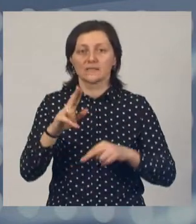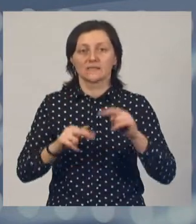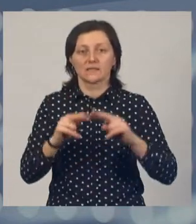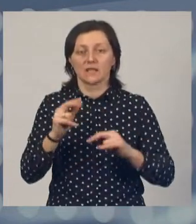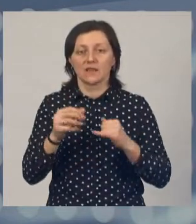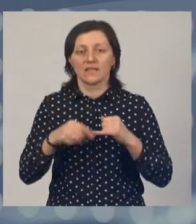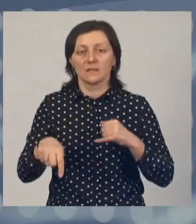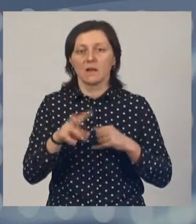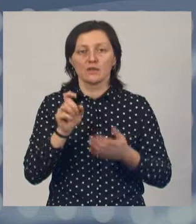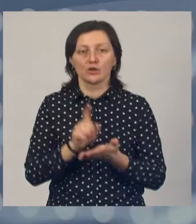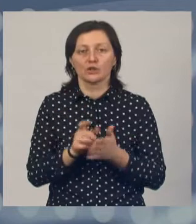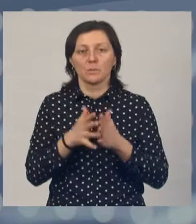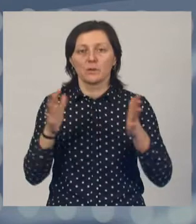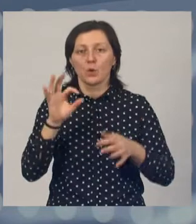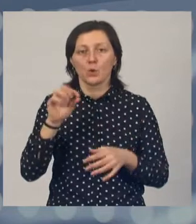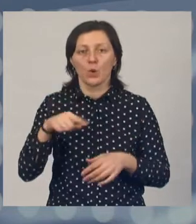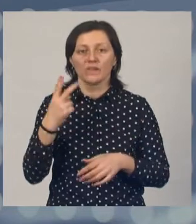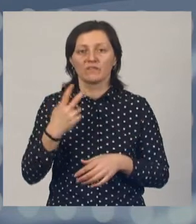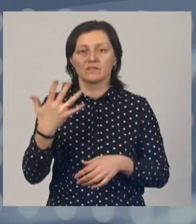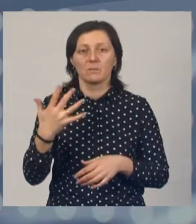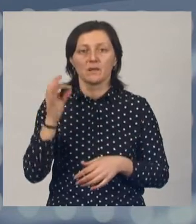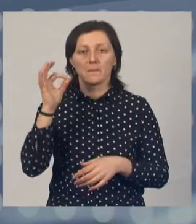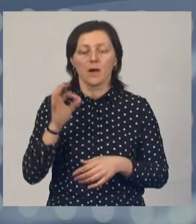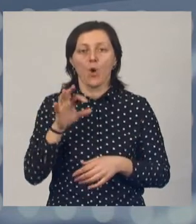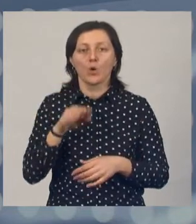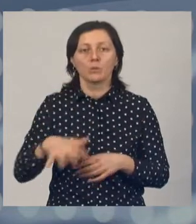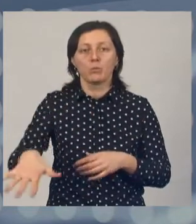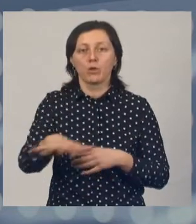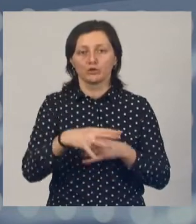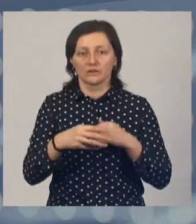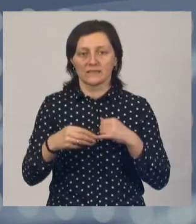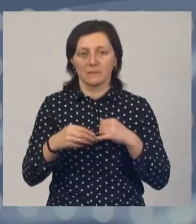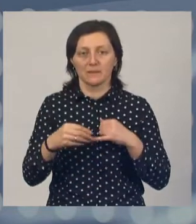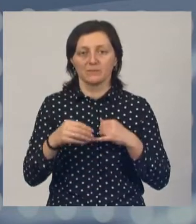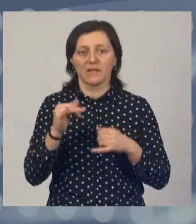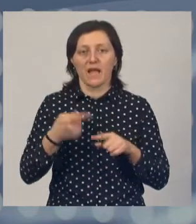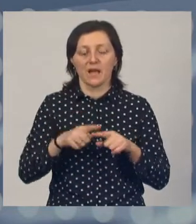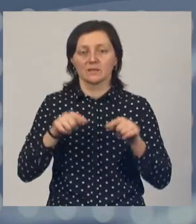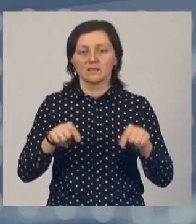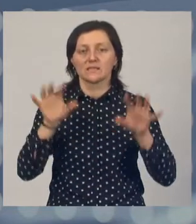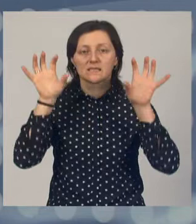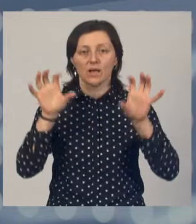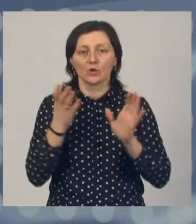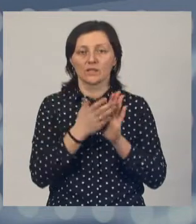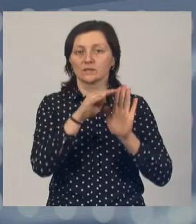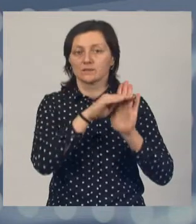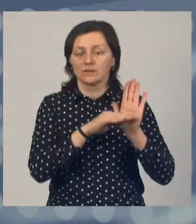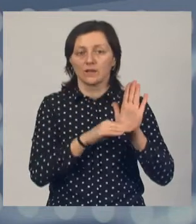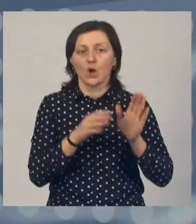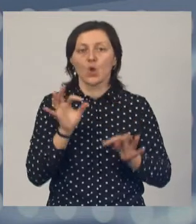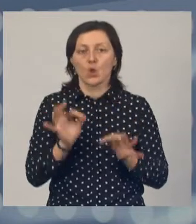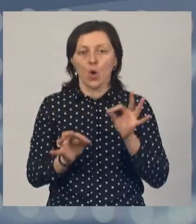не должна превышать 0 целых 25 процентов площади всего земельного участка и данный закон содержит запрещающие нормы